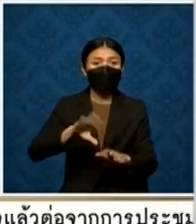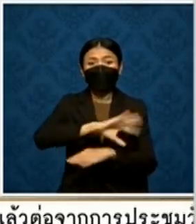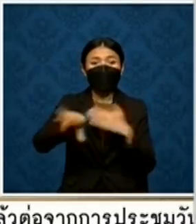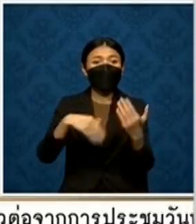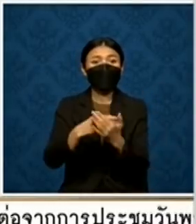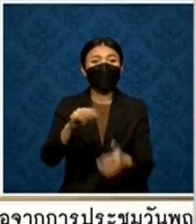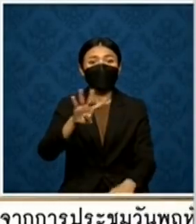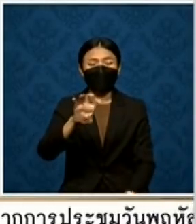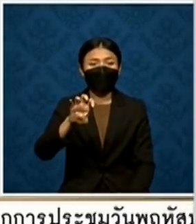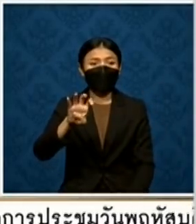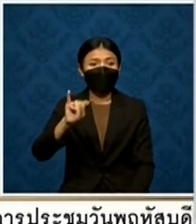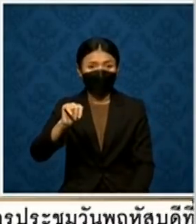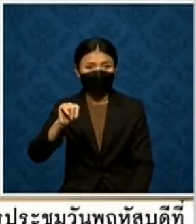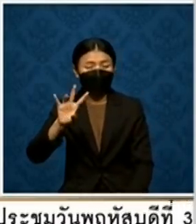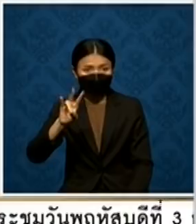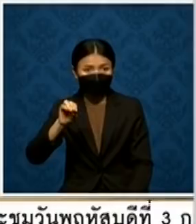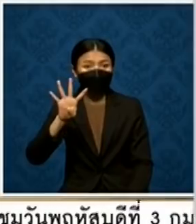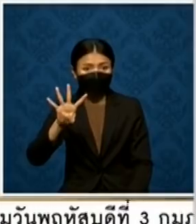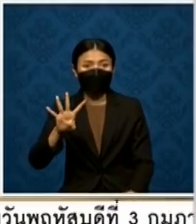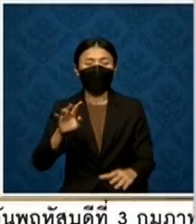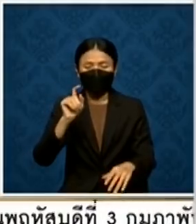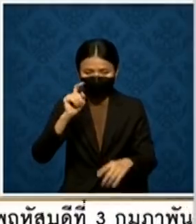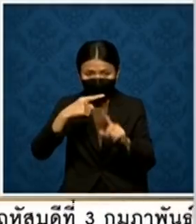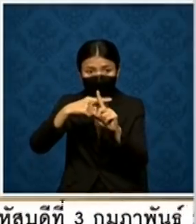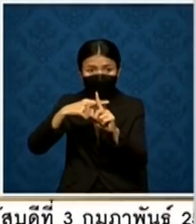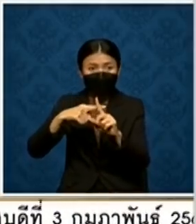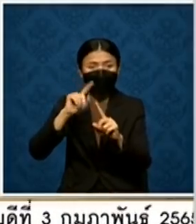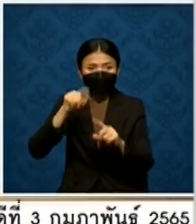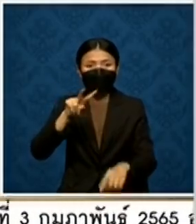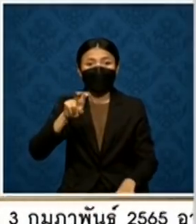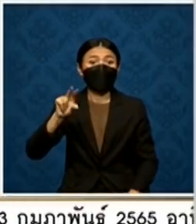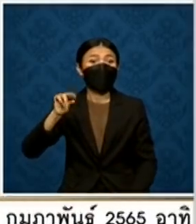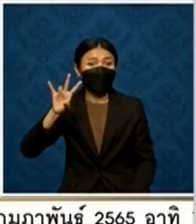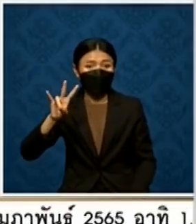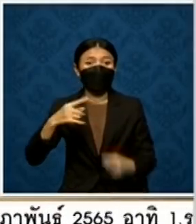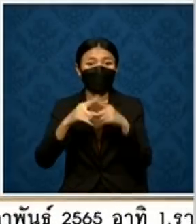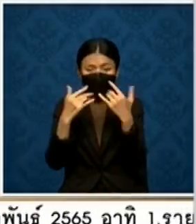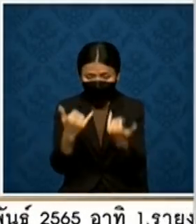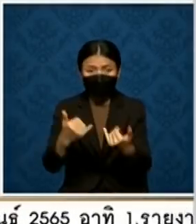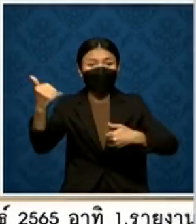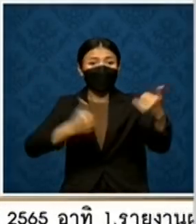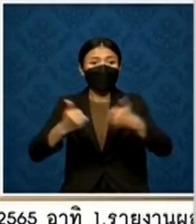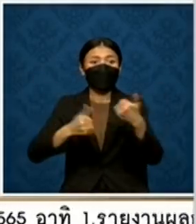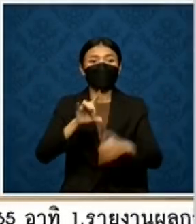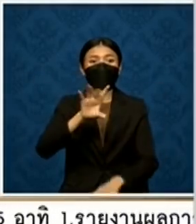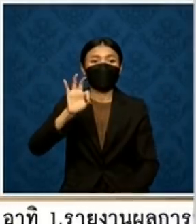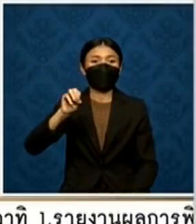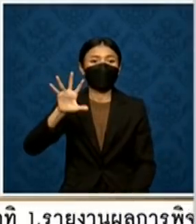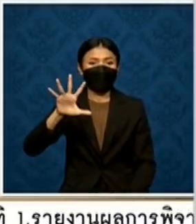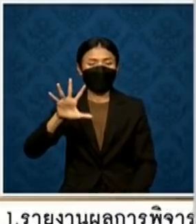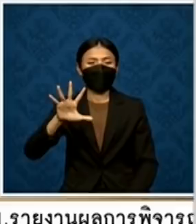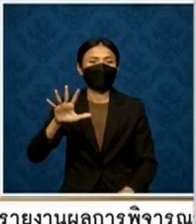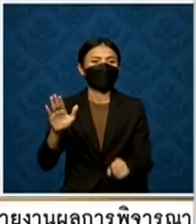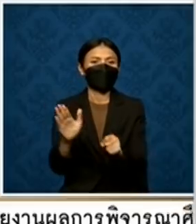ไม่ให้ฝ่ายค้านอภิปรายมีคนเสนอขอปิดอภิปรายแต่สมัยนี้ไม่มีครับ คร ับ สมัยนี้ยกมือ20คนได้พูด